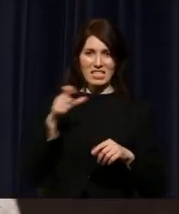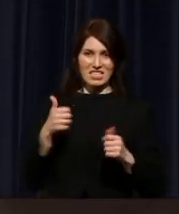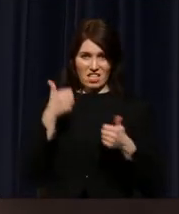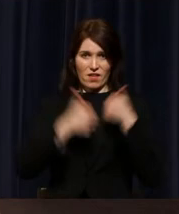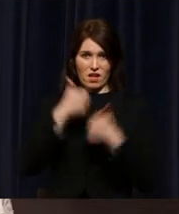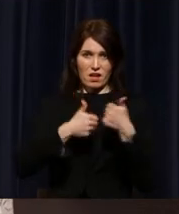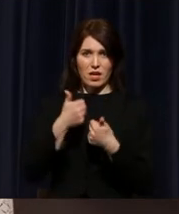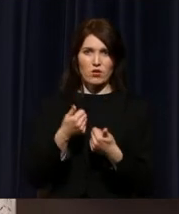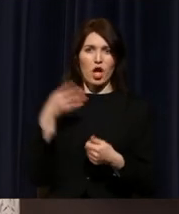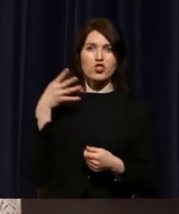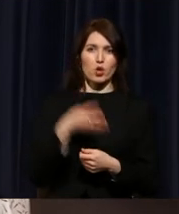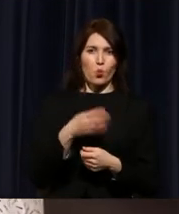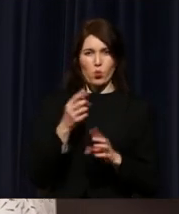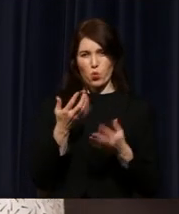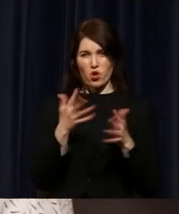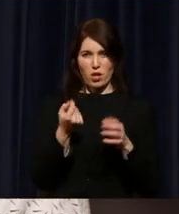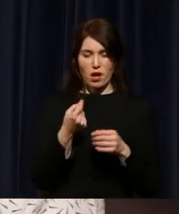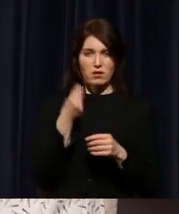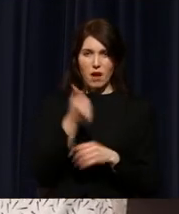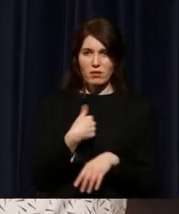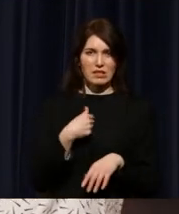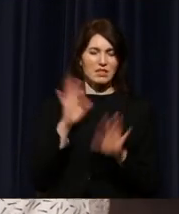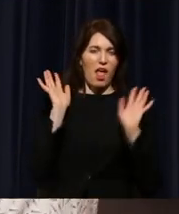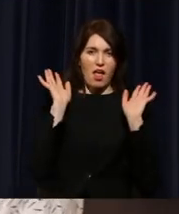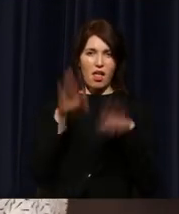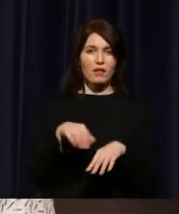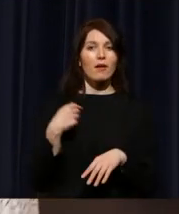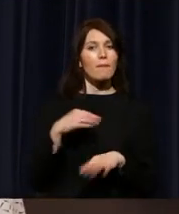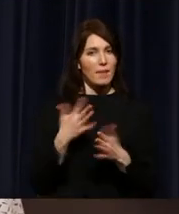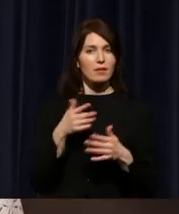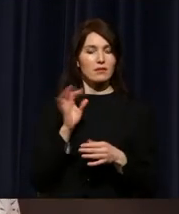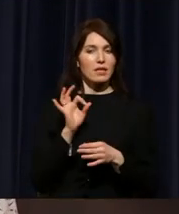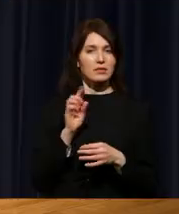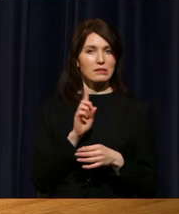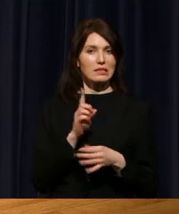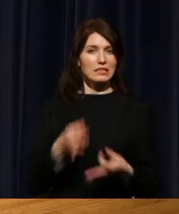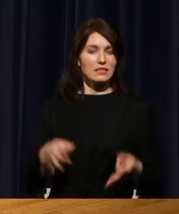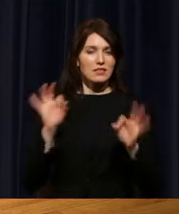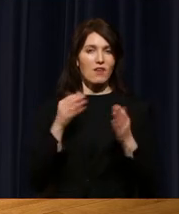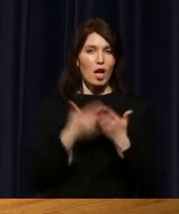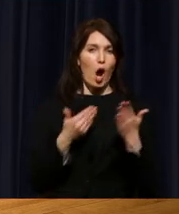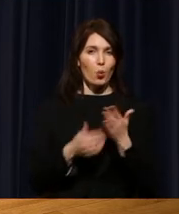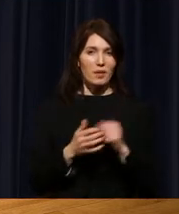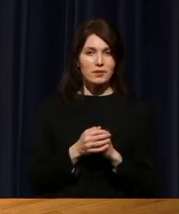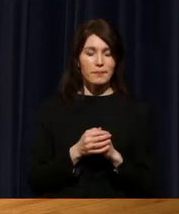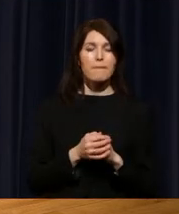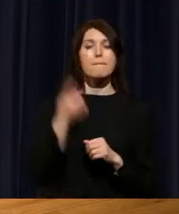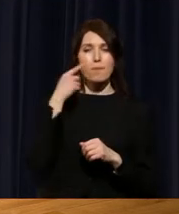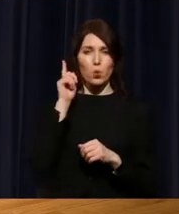gadā, nemaz nesākšu. Nav tā, ka tas ir būtisks arguments. Jā,